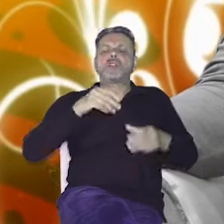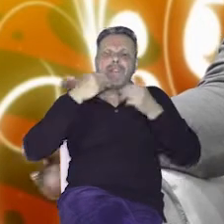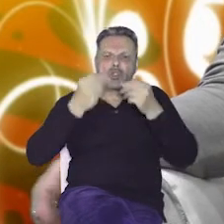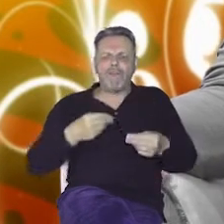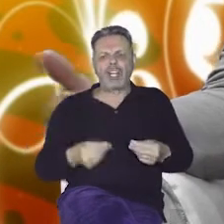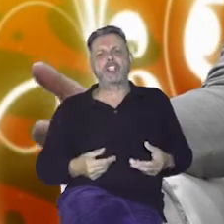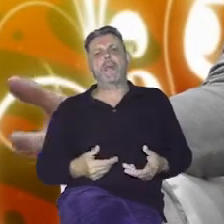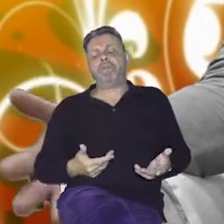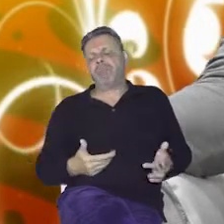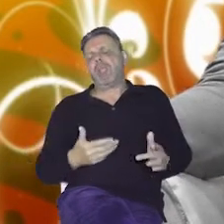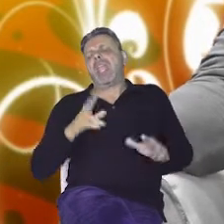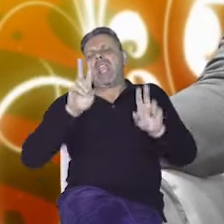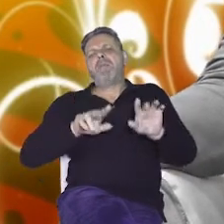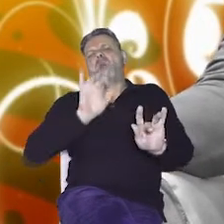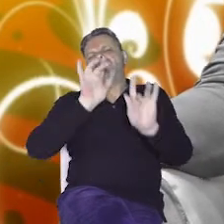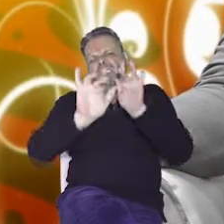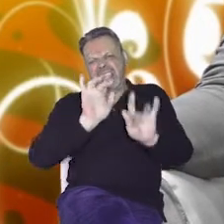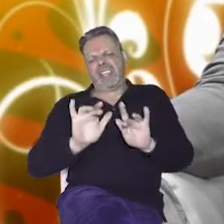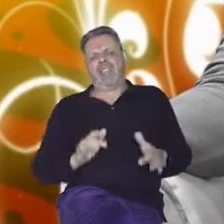određenim kritikama ili